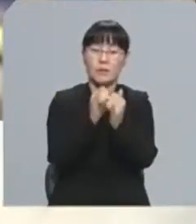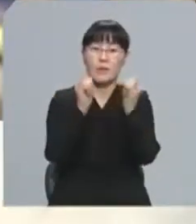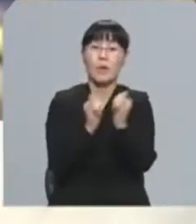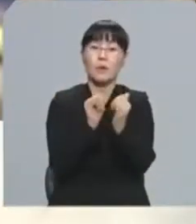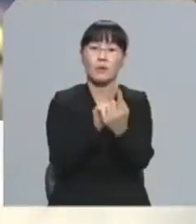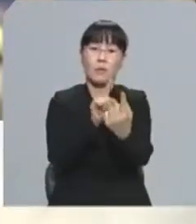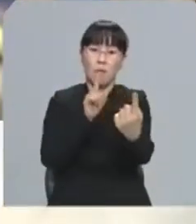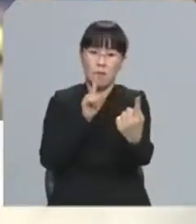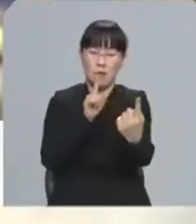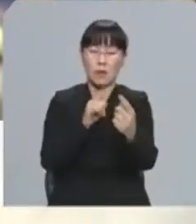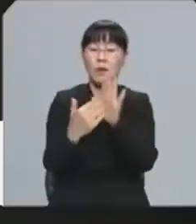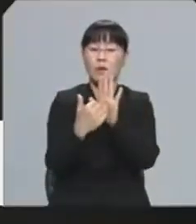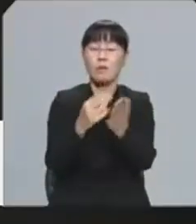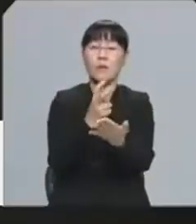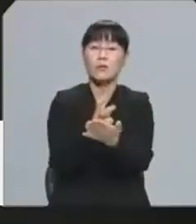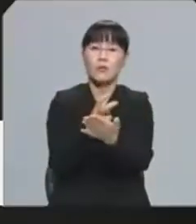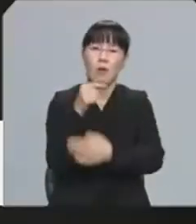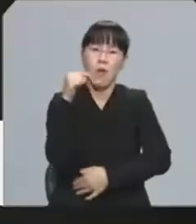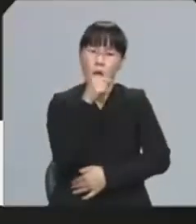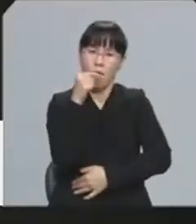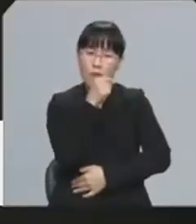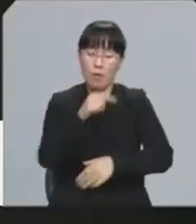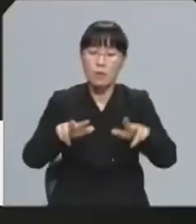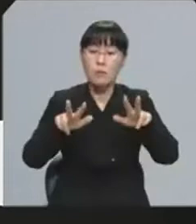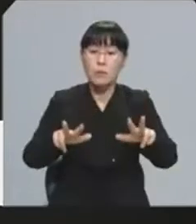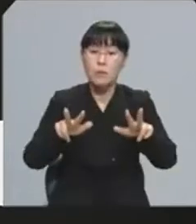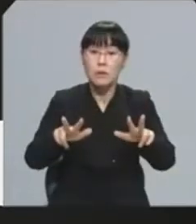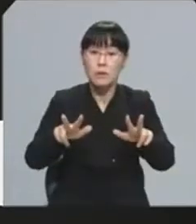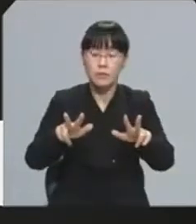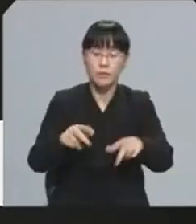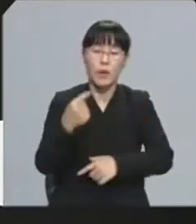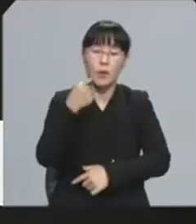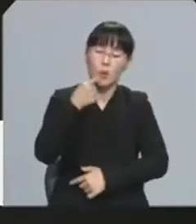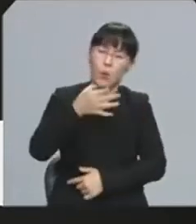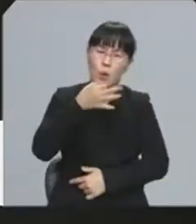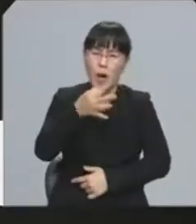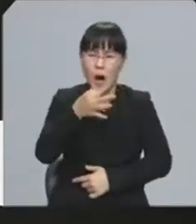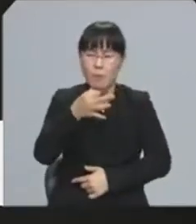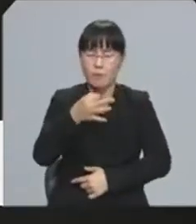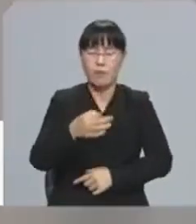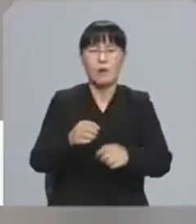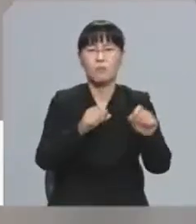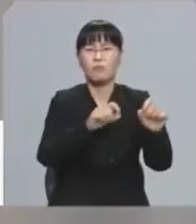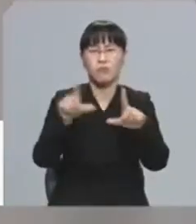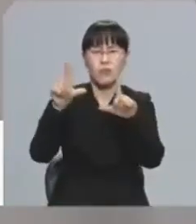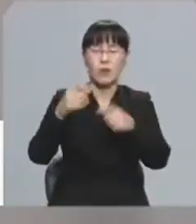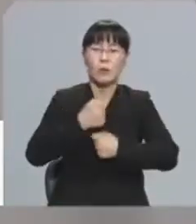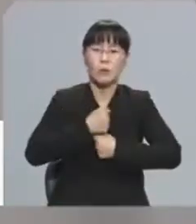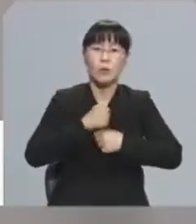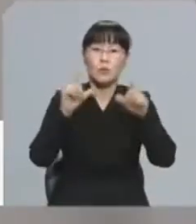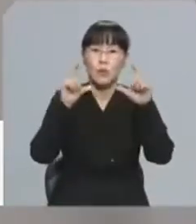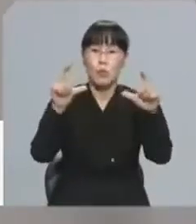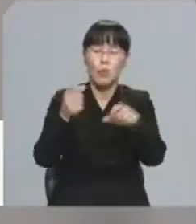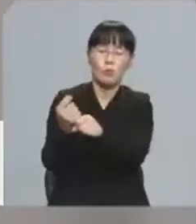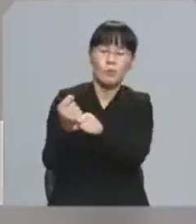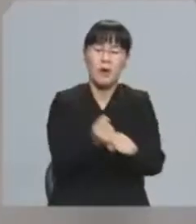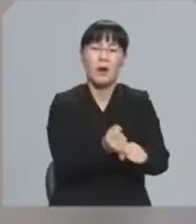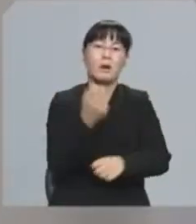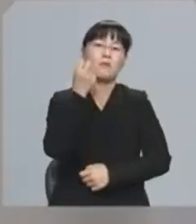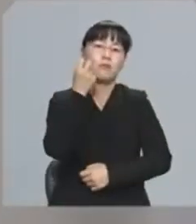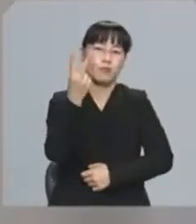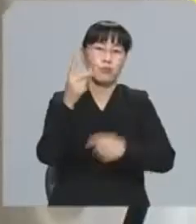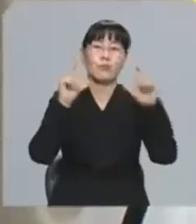거리두기와 철저한 방역수칙 준수로 최근에는 내려지지 않았던 계절 독감 유행주의보도 과거보다 두 달 이상 빨리